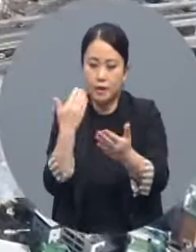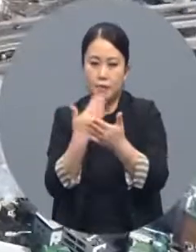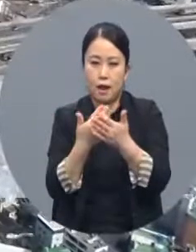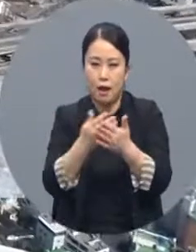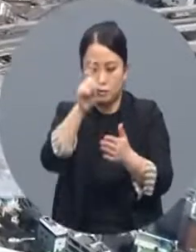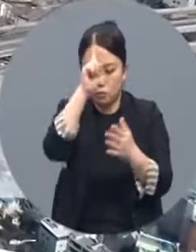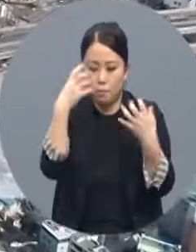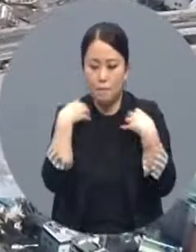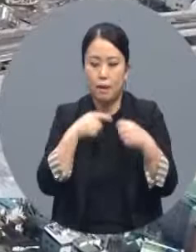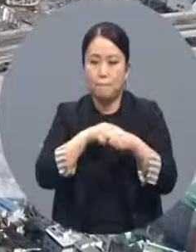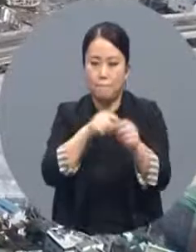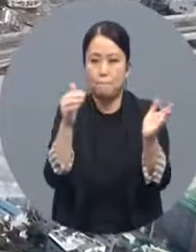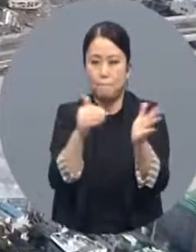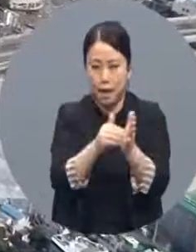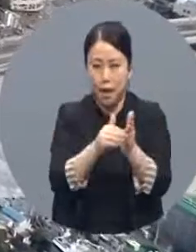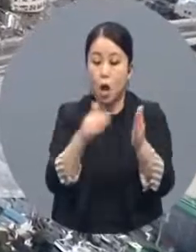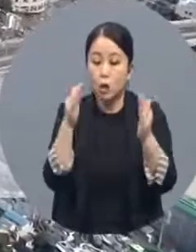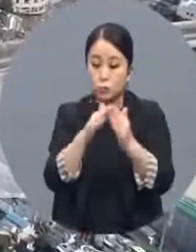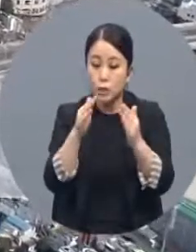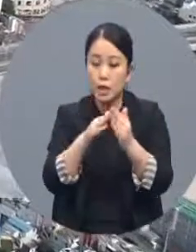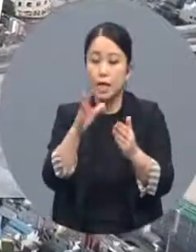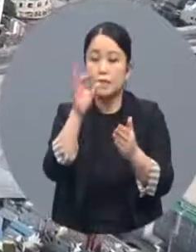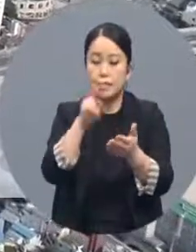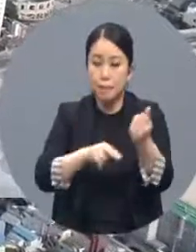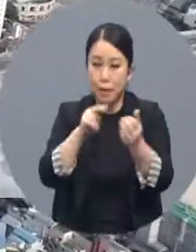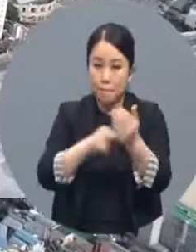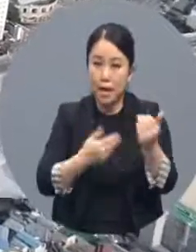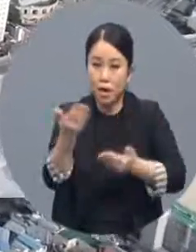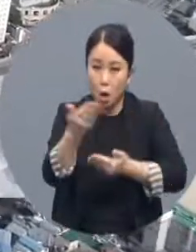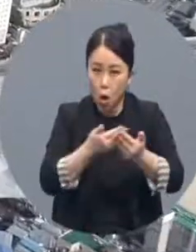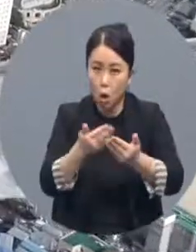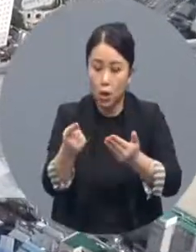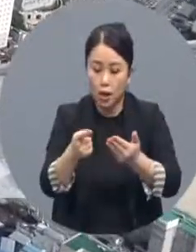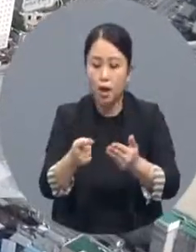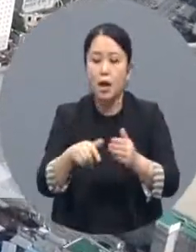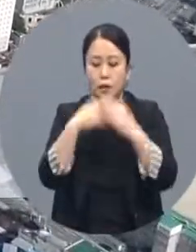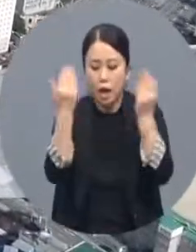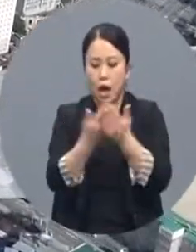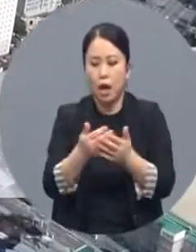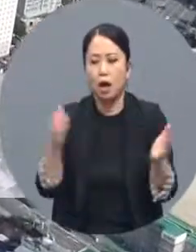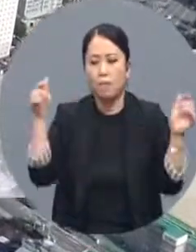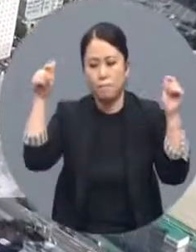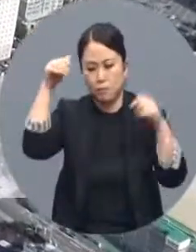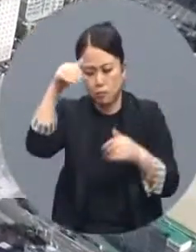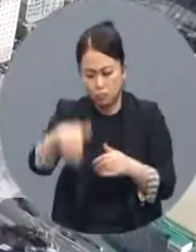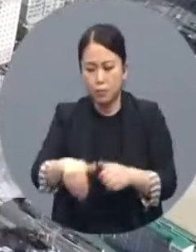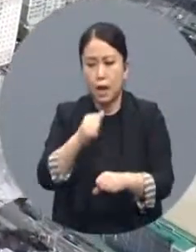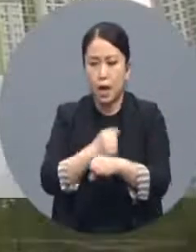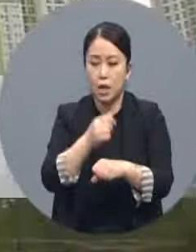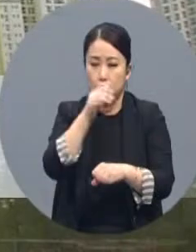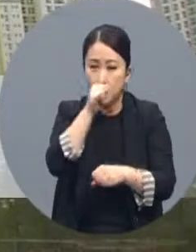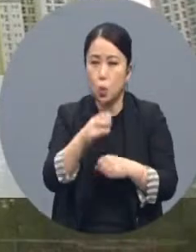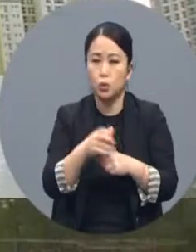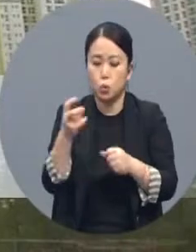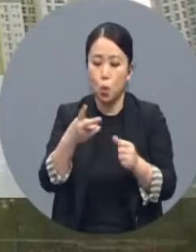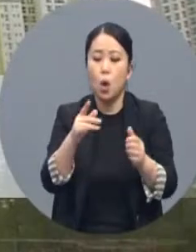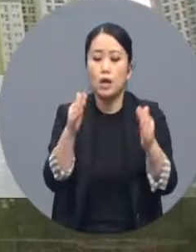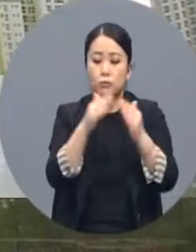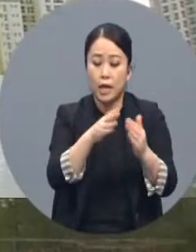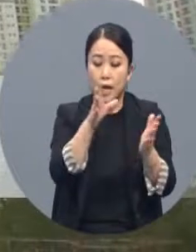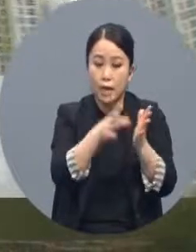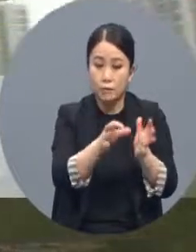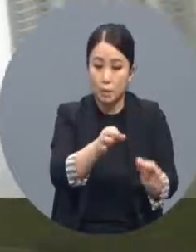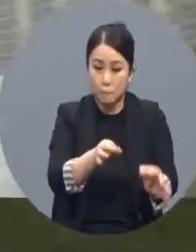안 의원은 부산의 주택 매매 거래와 분양권 전매 거래가 최근 급감했고 주택 가격 상승률도 물가 상승률보다